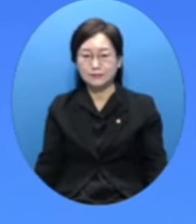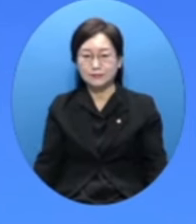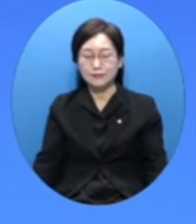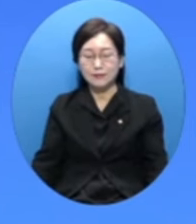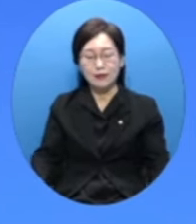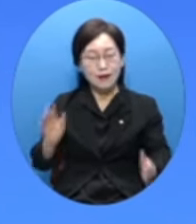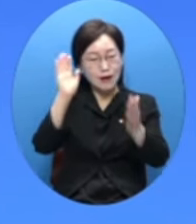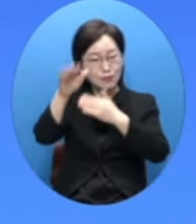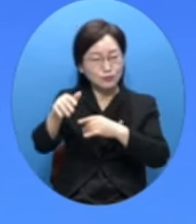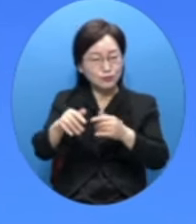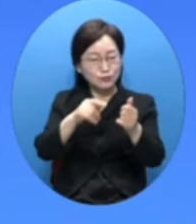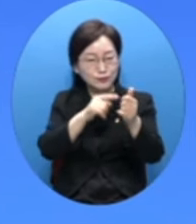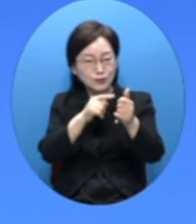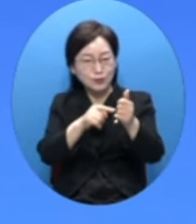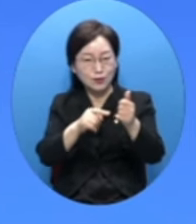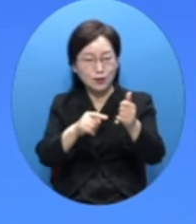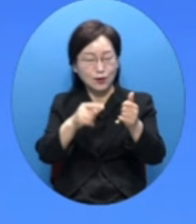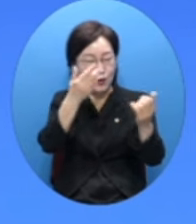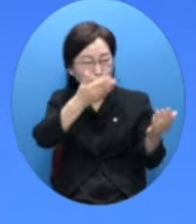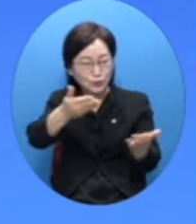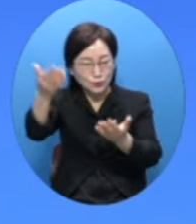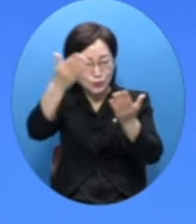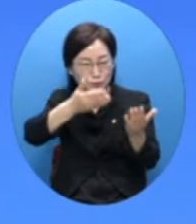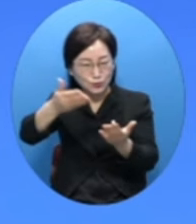이미 보장된 총만 맞는